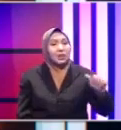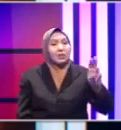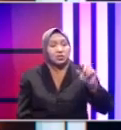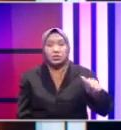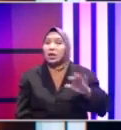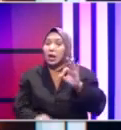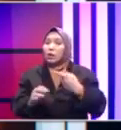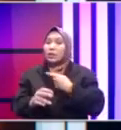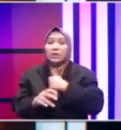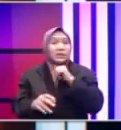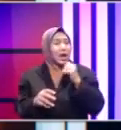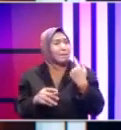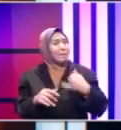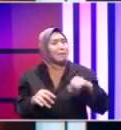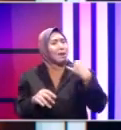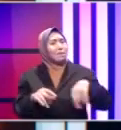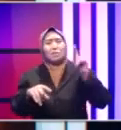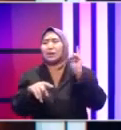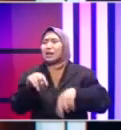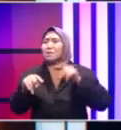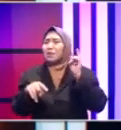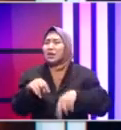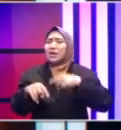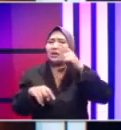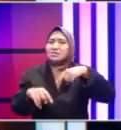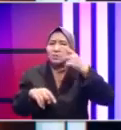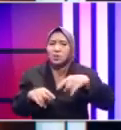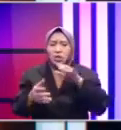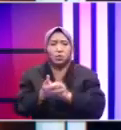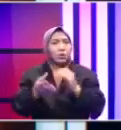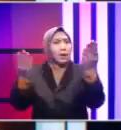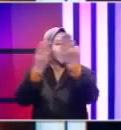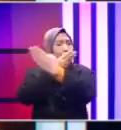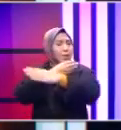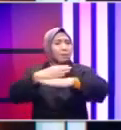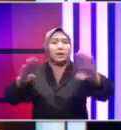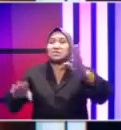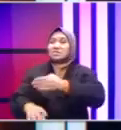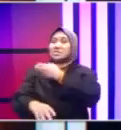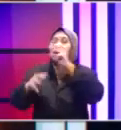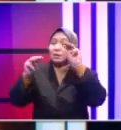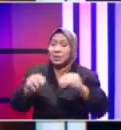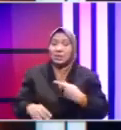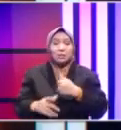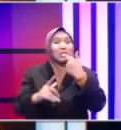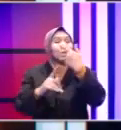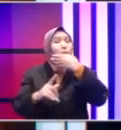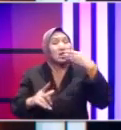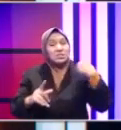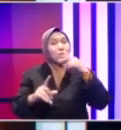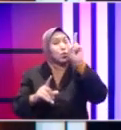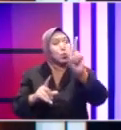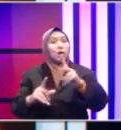maksudnya kalau kita tidak mampu kita semoga tadi Awa untuk membebaskan hambel make it infose dua bulan berturut-turut